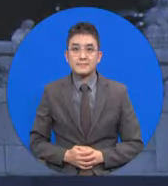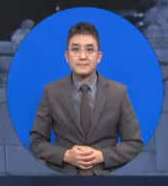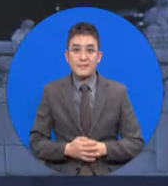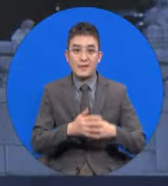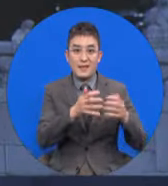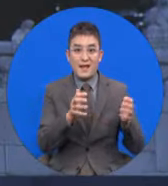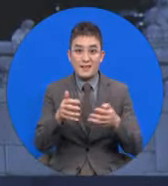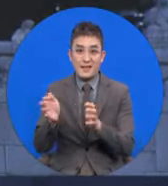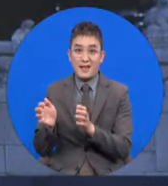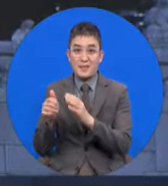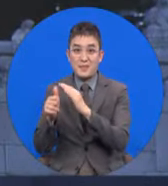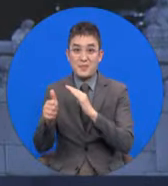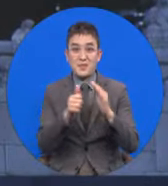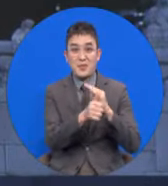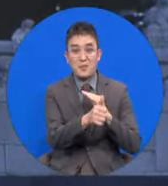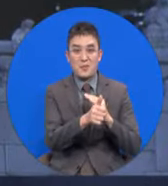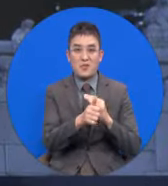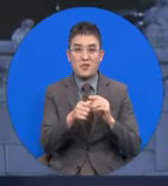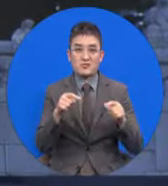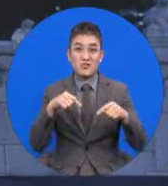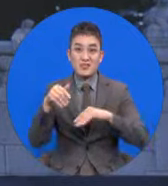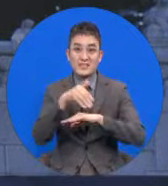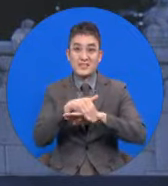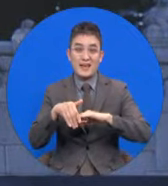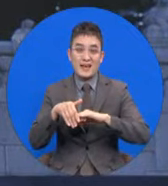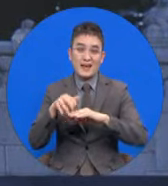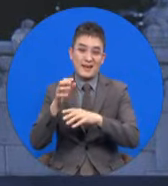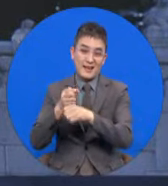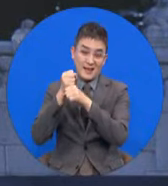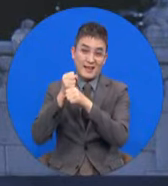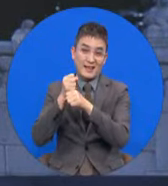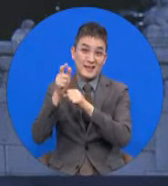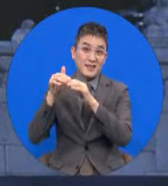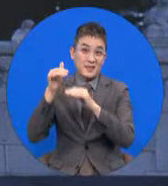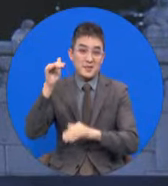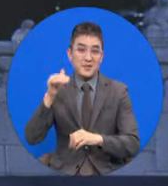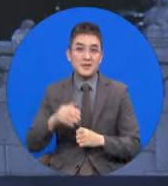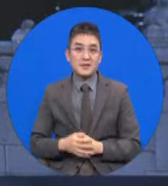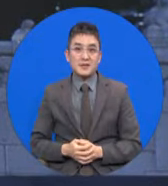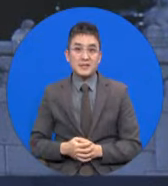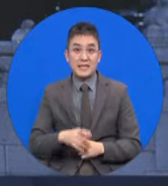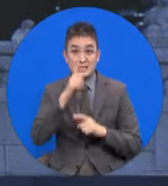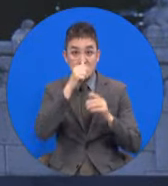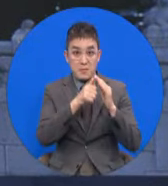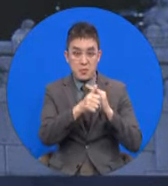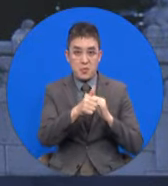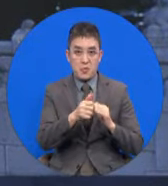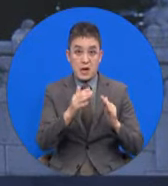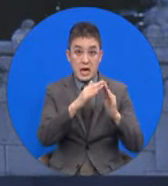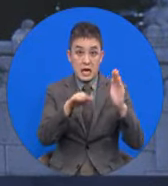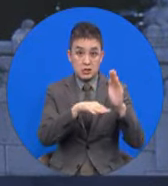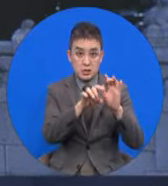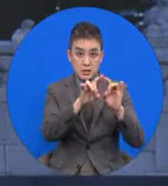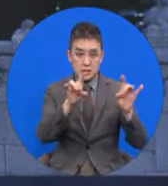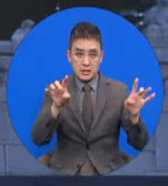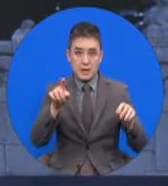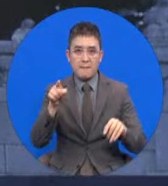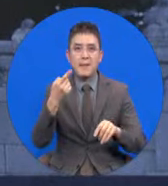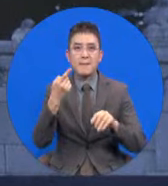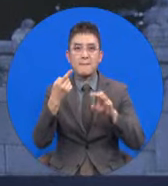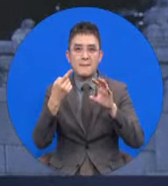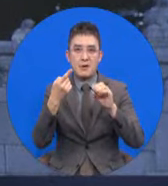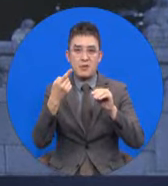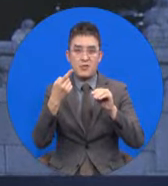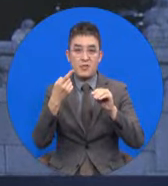양당 대표들의 주요 정책에 대한 이야기 들어보셨습니다. 이재명 대표는 가구당 100만 원, 4인 가구 기준이죠.